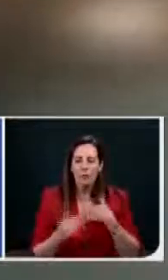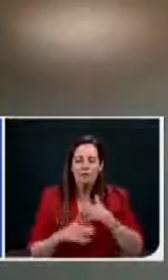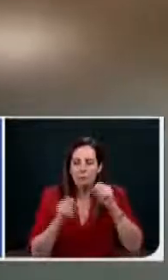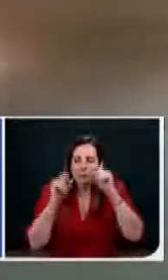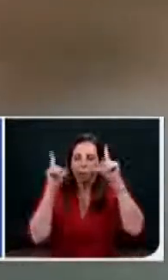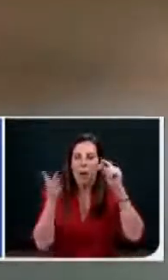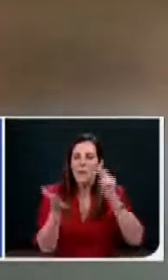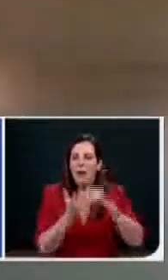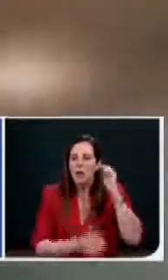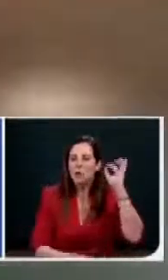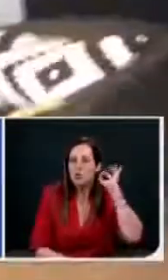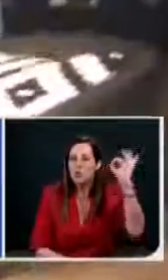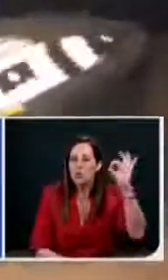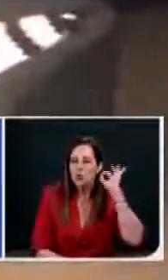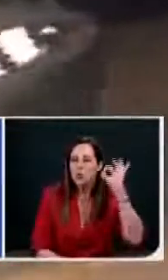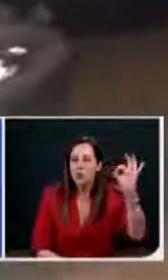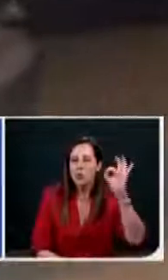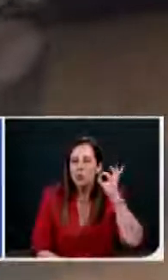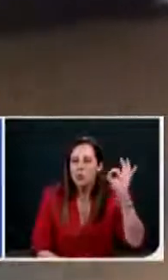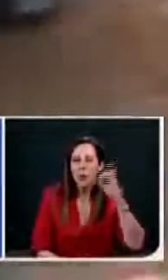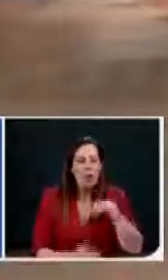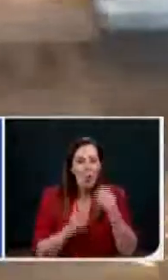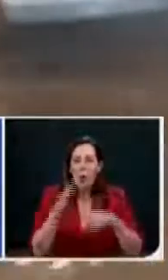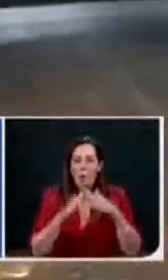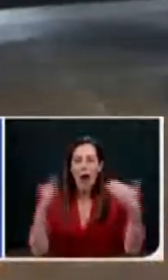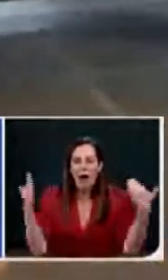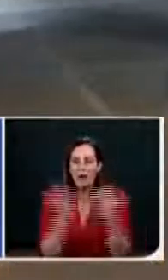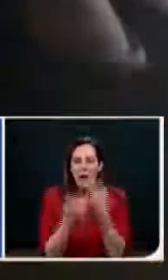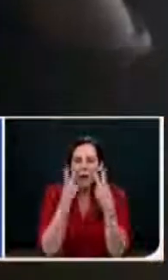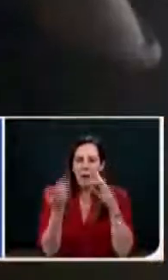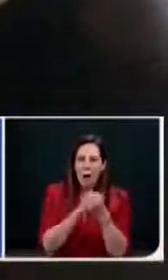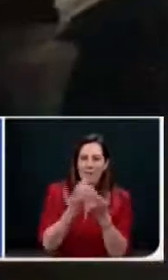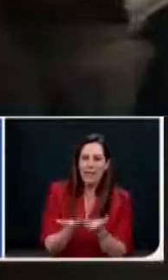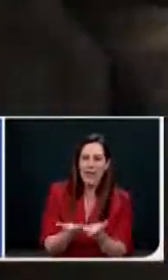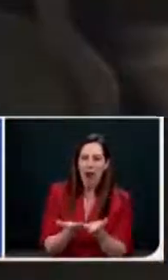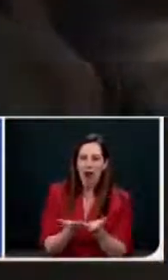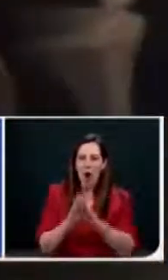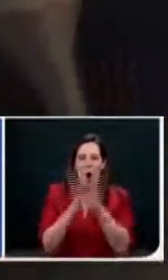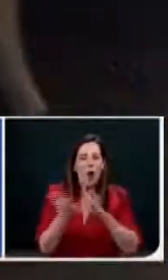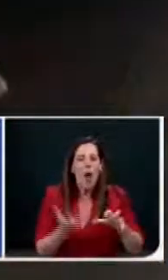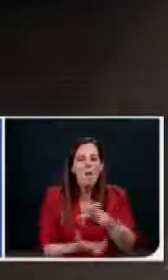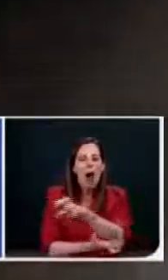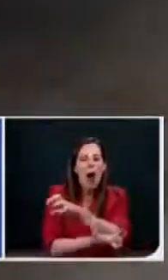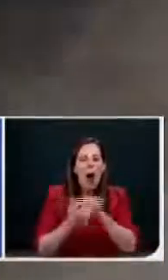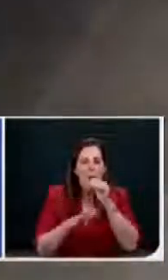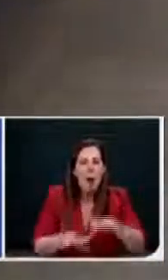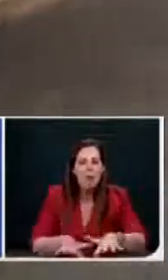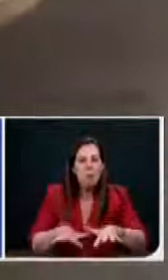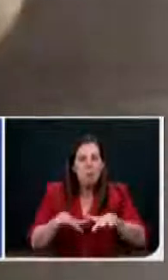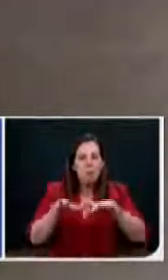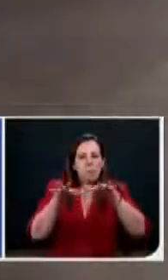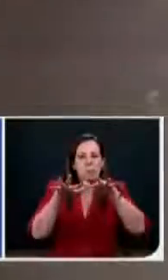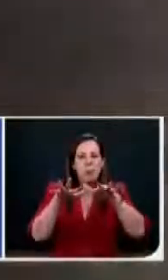להתעורר מהזקות של בניין. אנחנו קנינו בית חדש ותראים עלינו כל הבלגן וכל ההצפה של